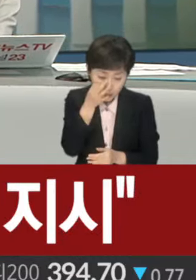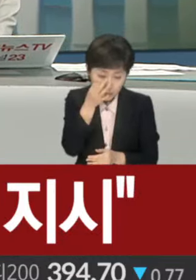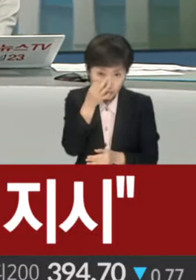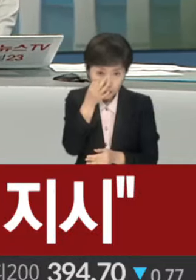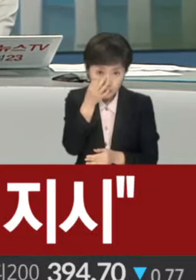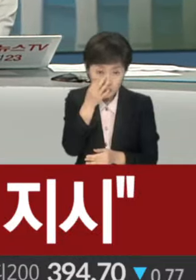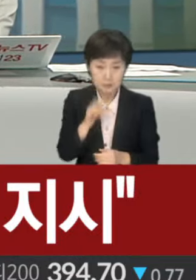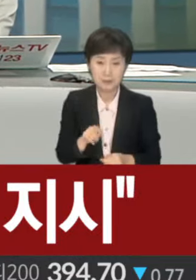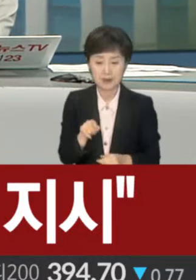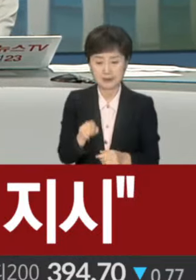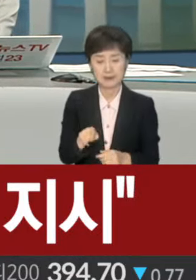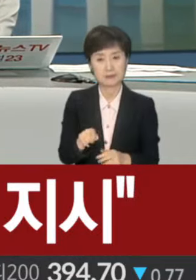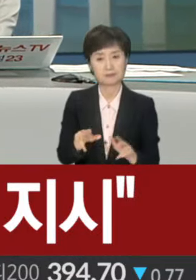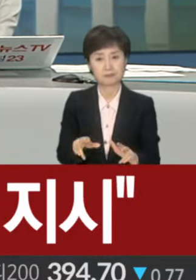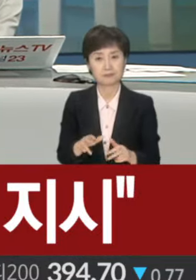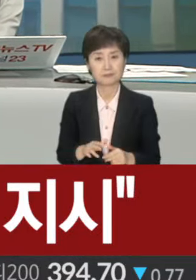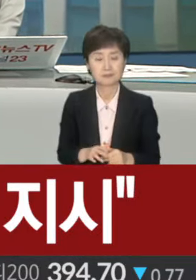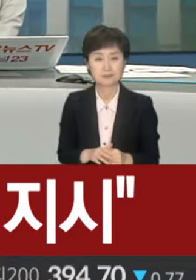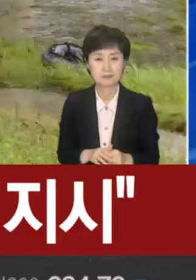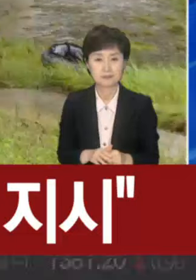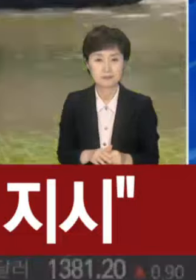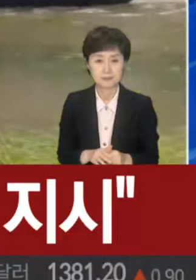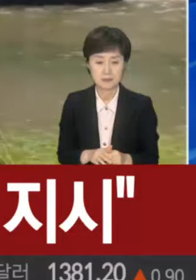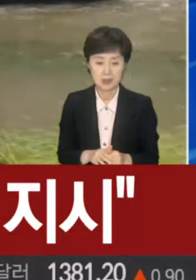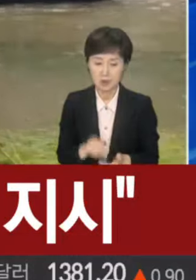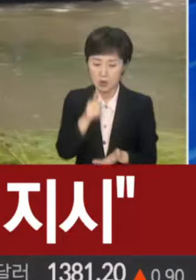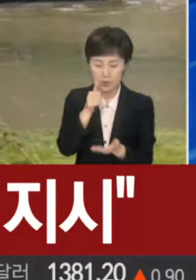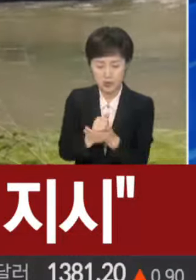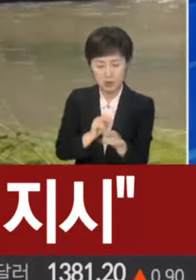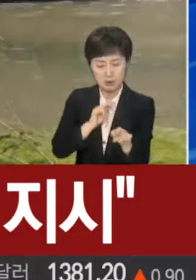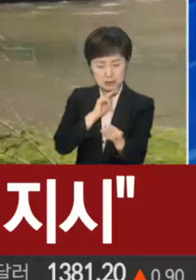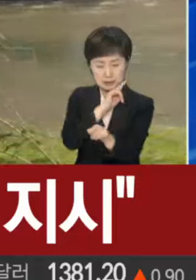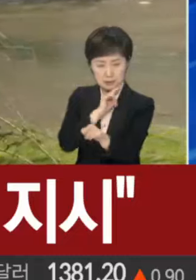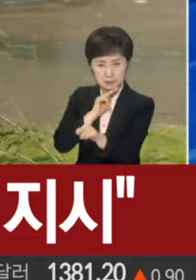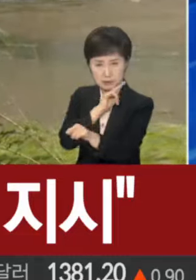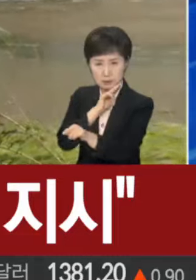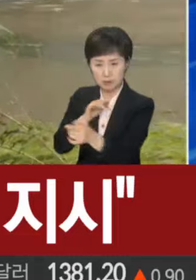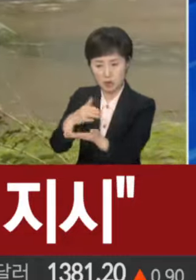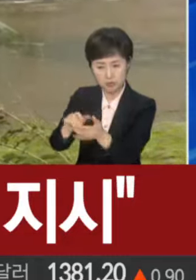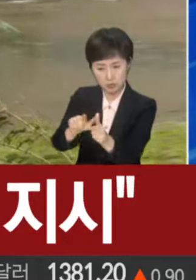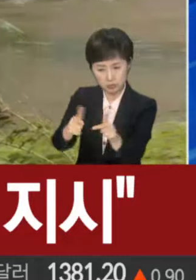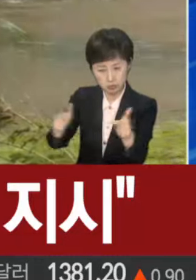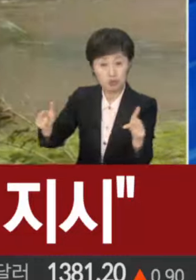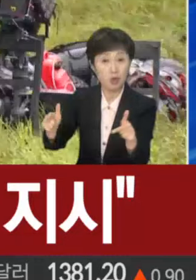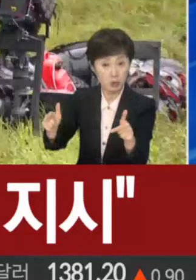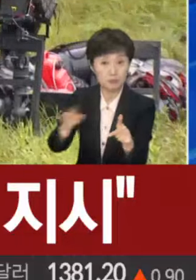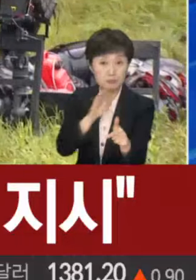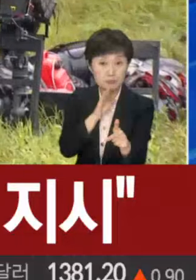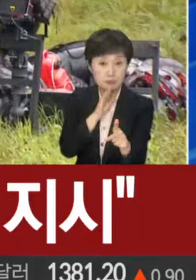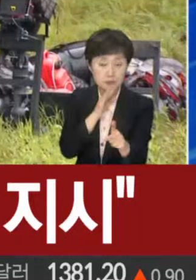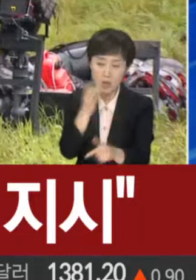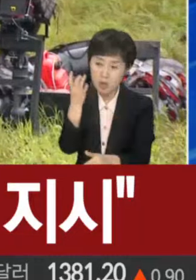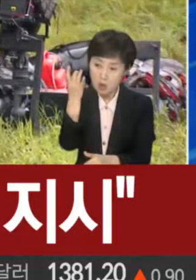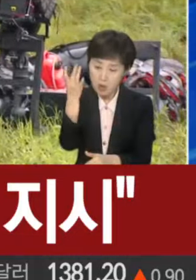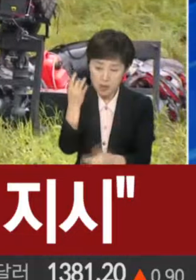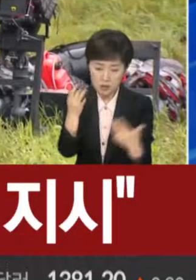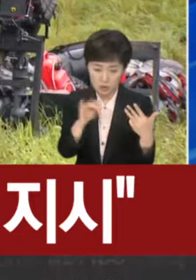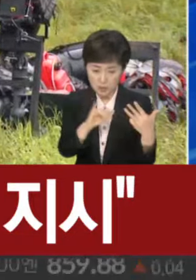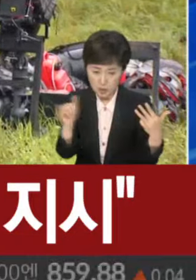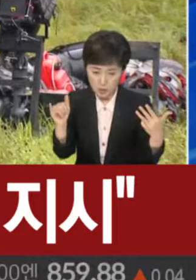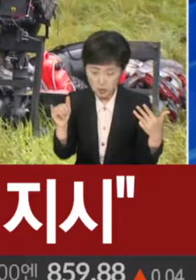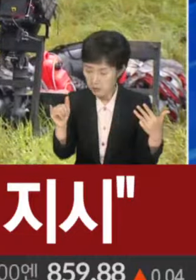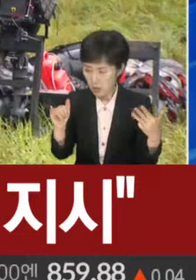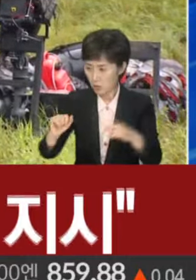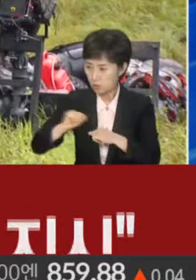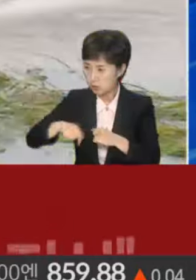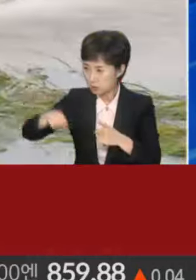경우에는 이만큼 이 피의자가 뭐 범위가 계속해서 바뀌었지 않습니까? 예. 처음엔 8명이었다가 예.